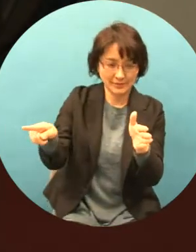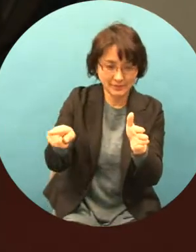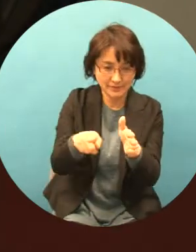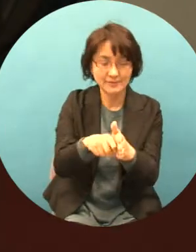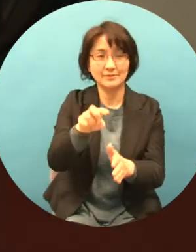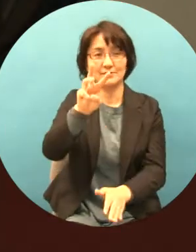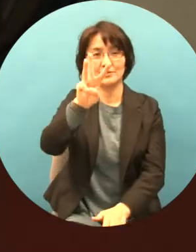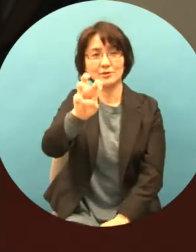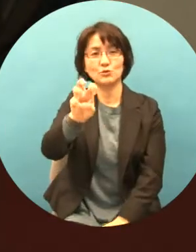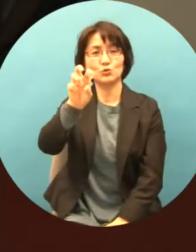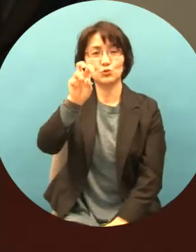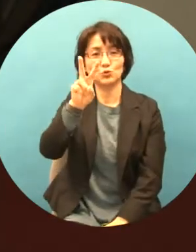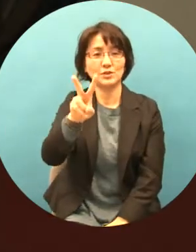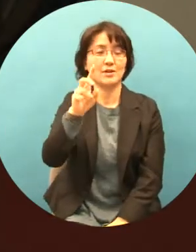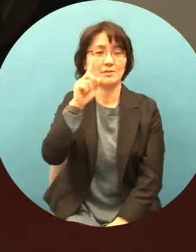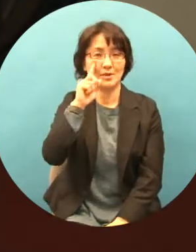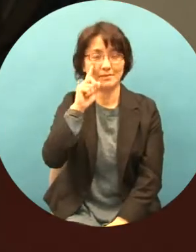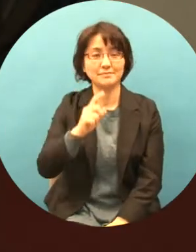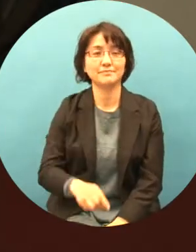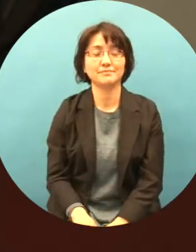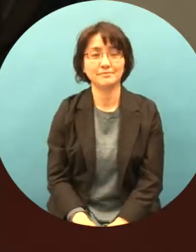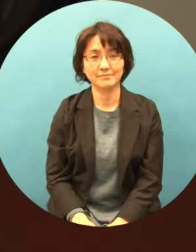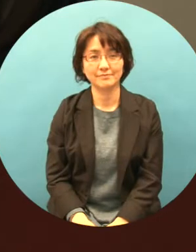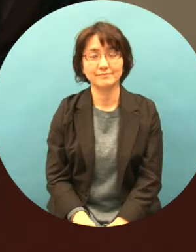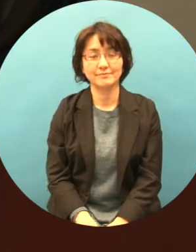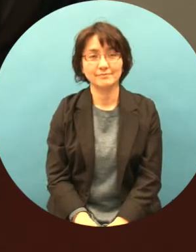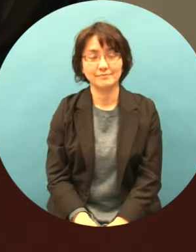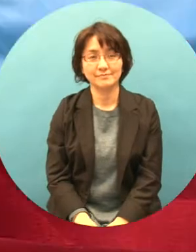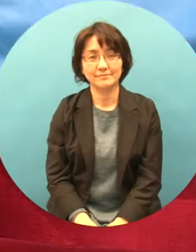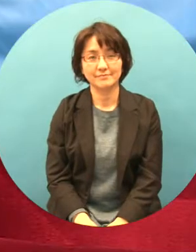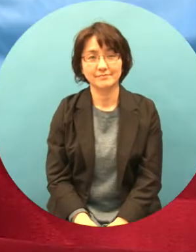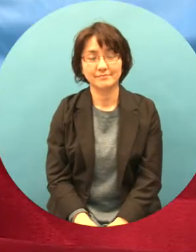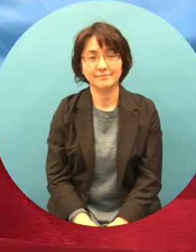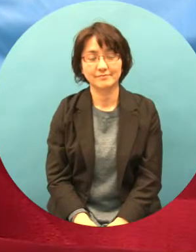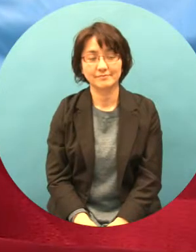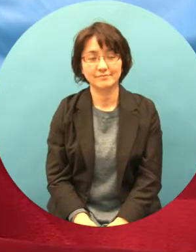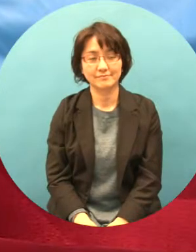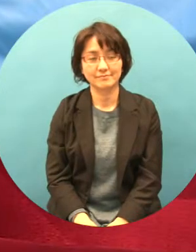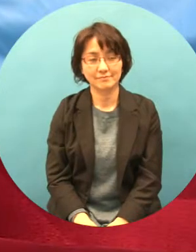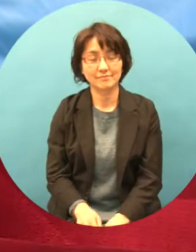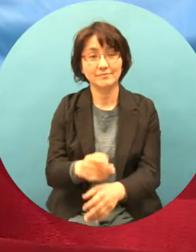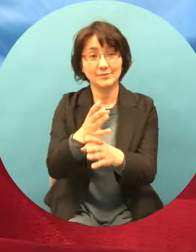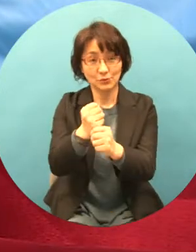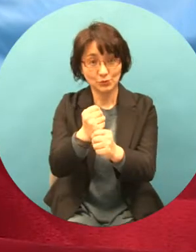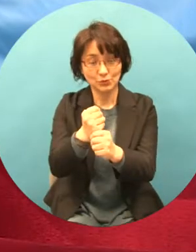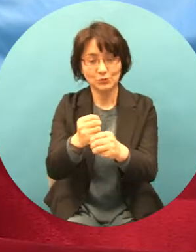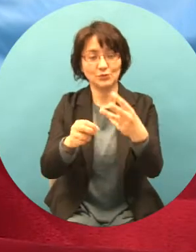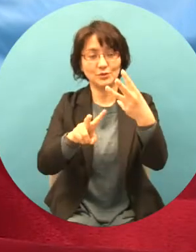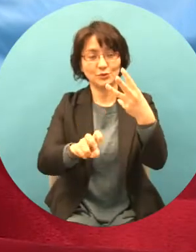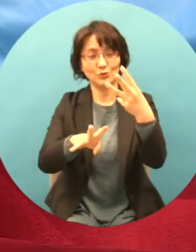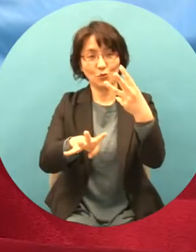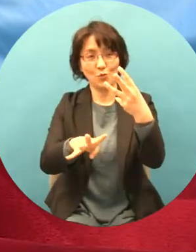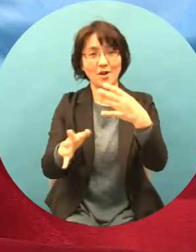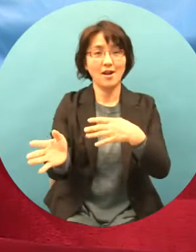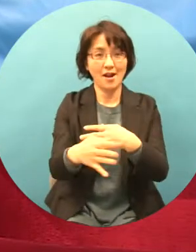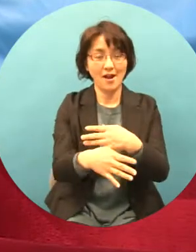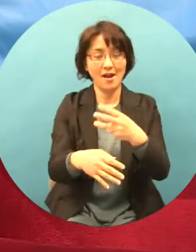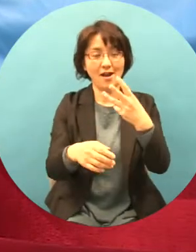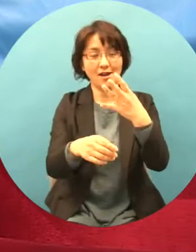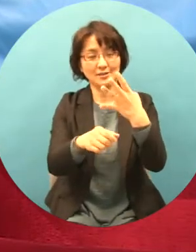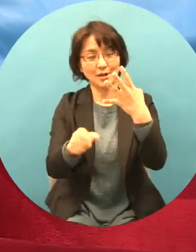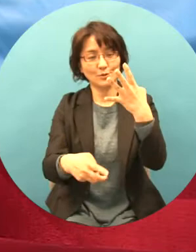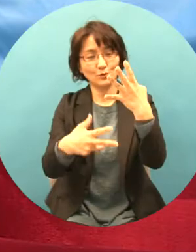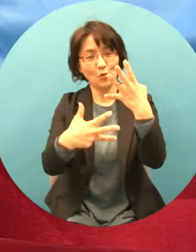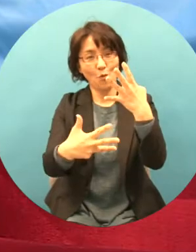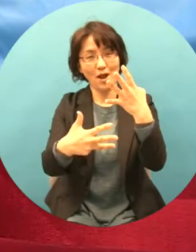祭は今年で32回目を数えます。 日程としましては3月24日から4月の